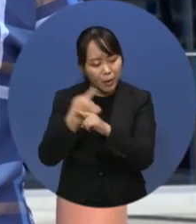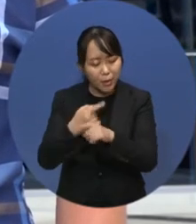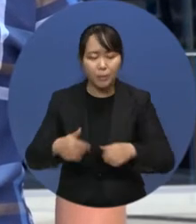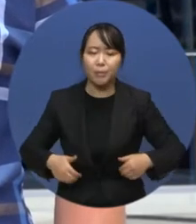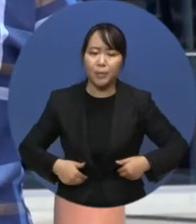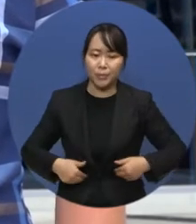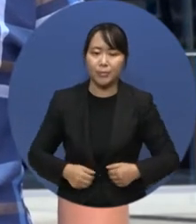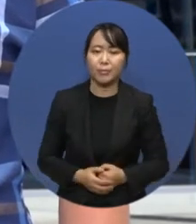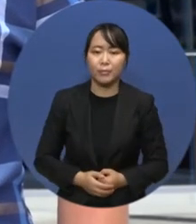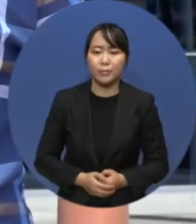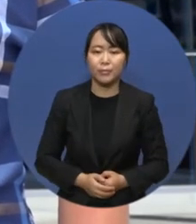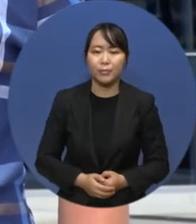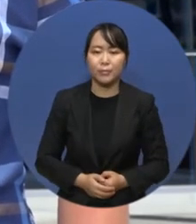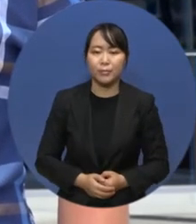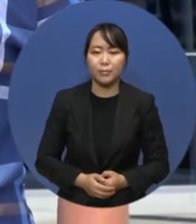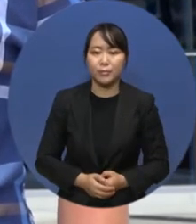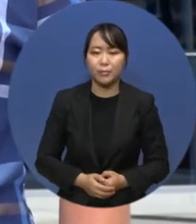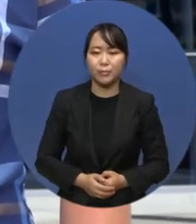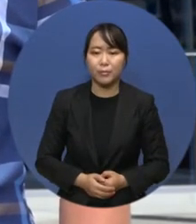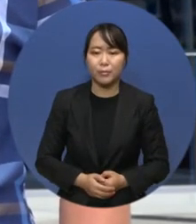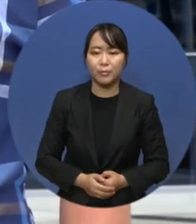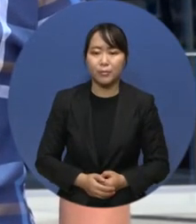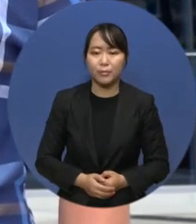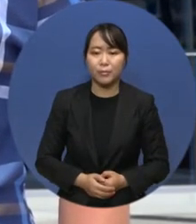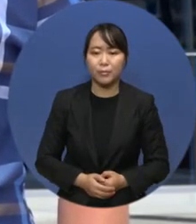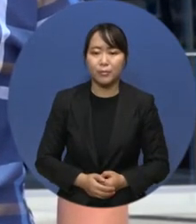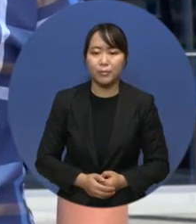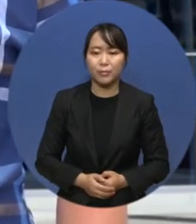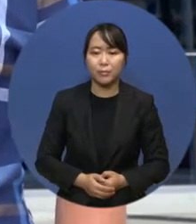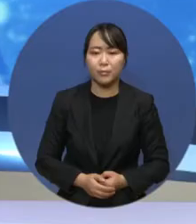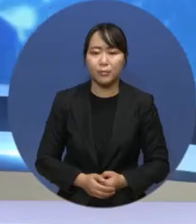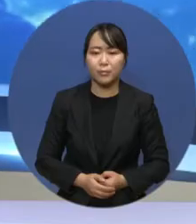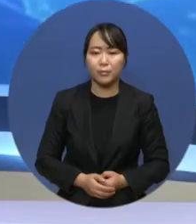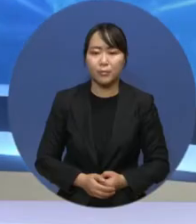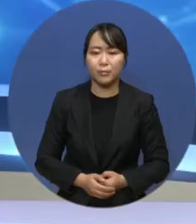중요해 보입니다. 복지TV 뉴스 김민재입니다.